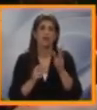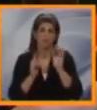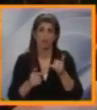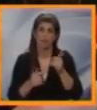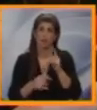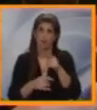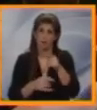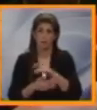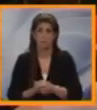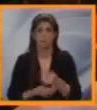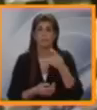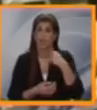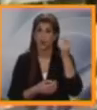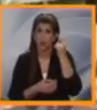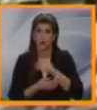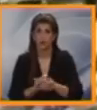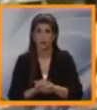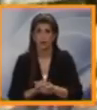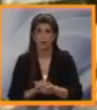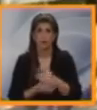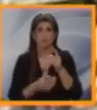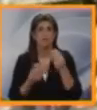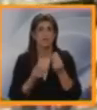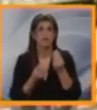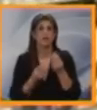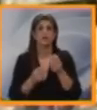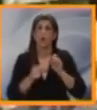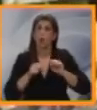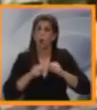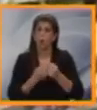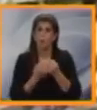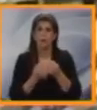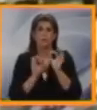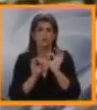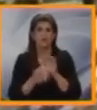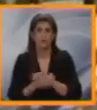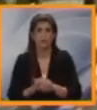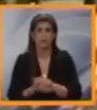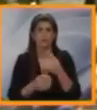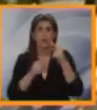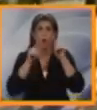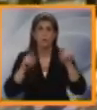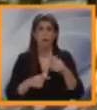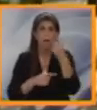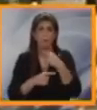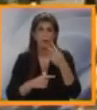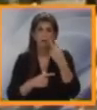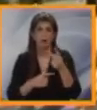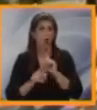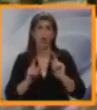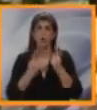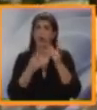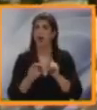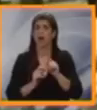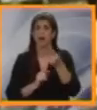גם עליהם. אני חושבת שזה סוג של אומץ לשים את זה, לשים איזושהי מראה מול הפנים ולהגיד, לא, זה לא קורה